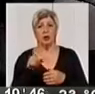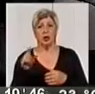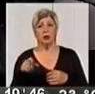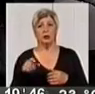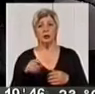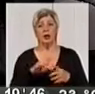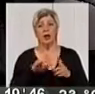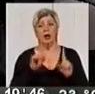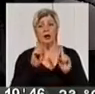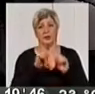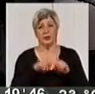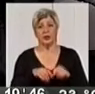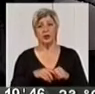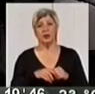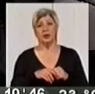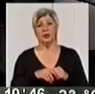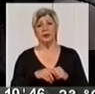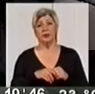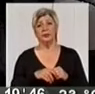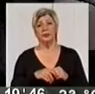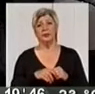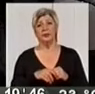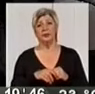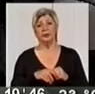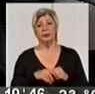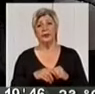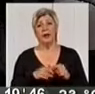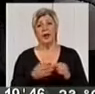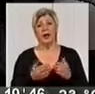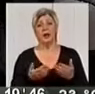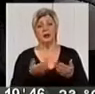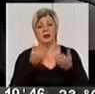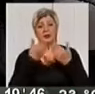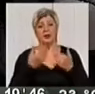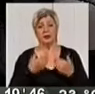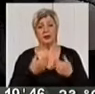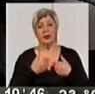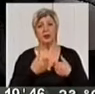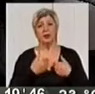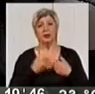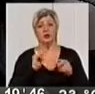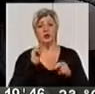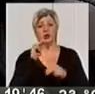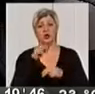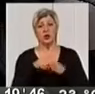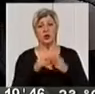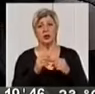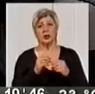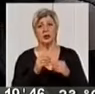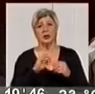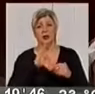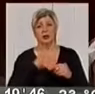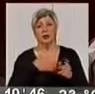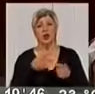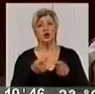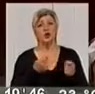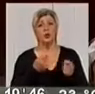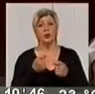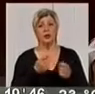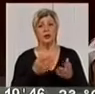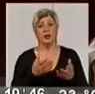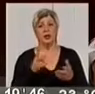все ж таки, от, ну, чи звертаються вони до вас? Звертаються вони, комунікація через безпосередні наші управління, через нашу